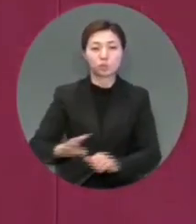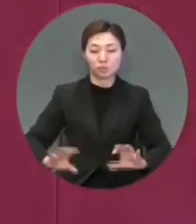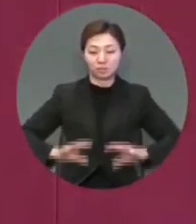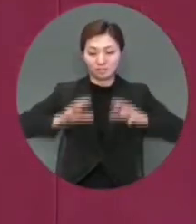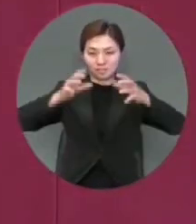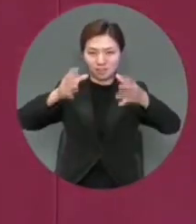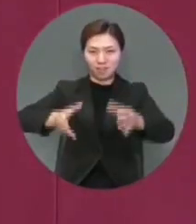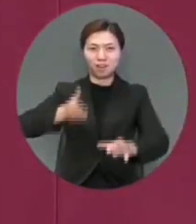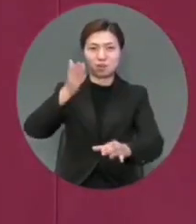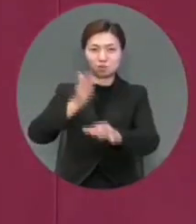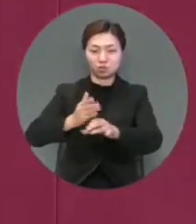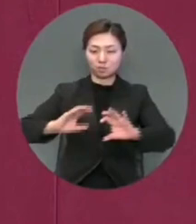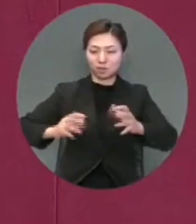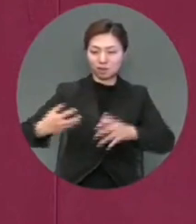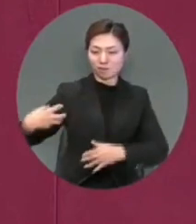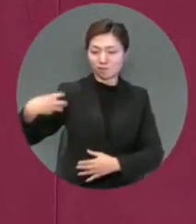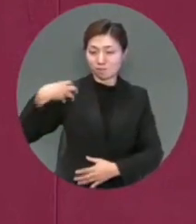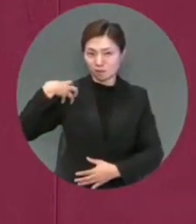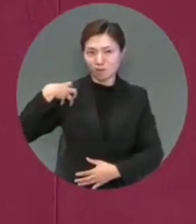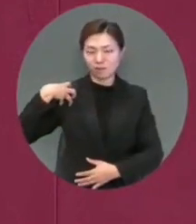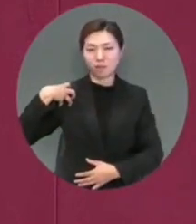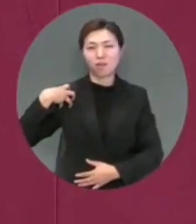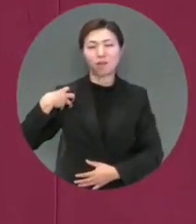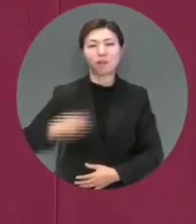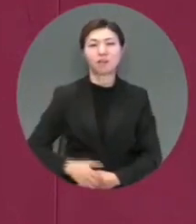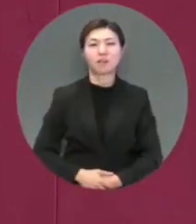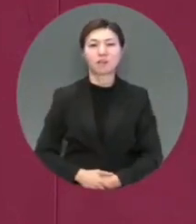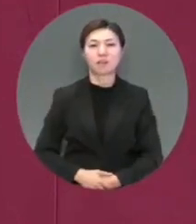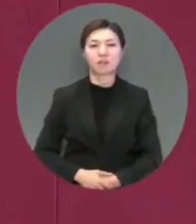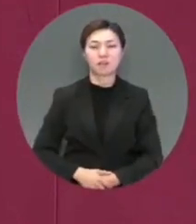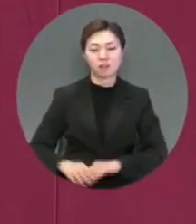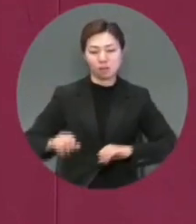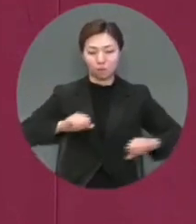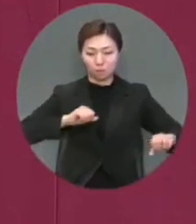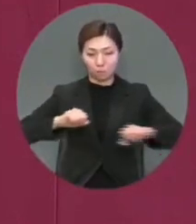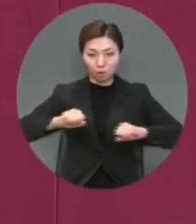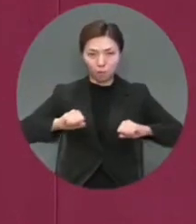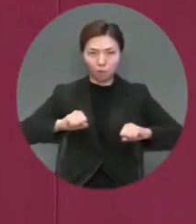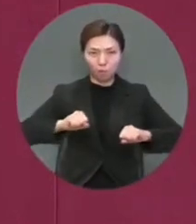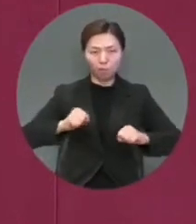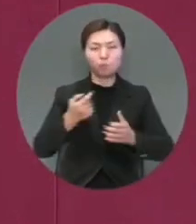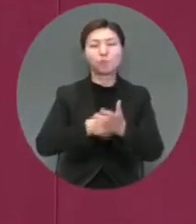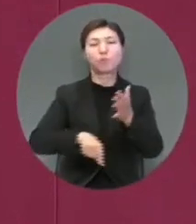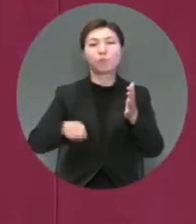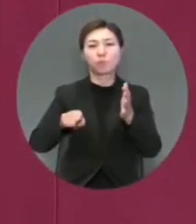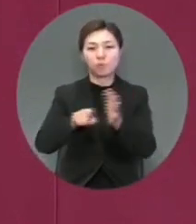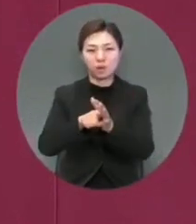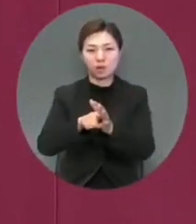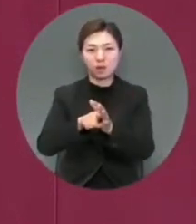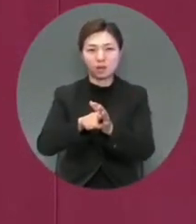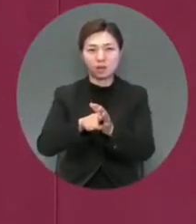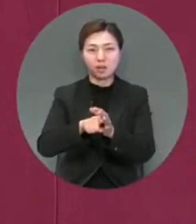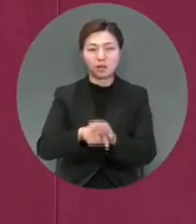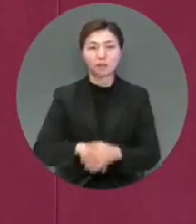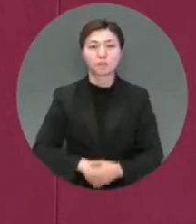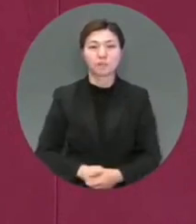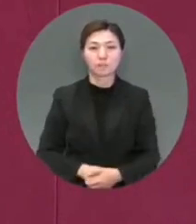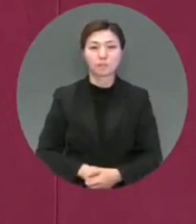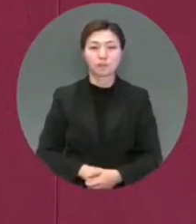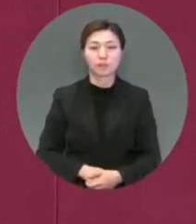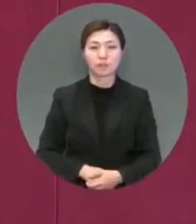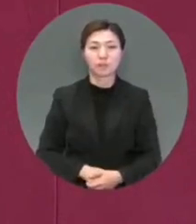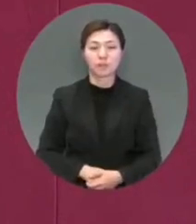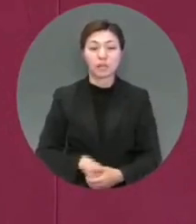중추 국가로서 국제사회에 대한 책임 있는 기여를 할 수 있도록 개발 원조 ODA